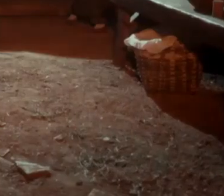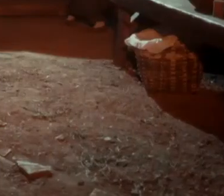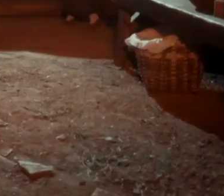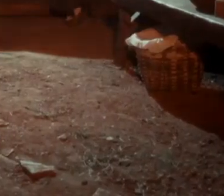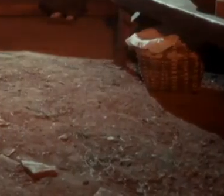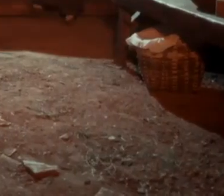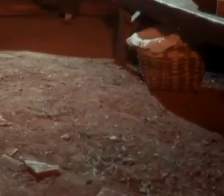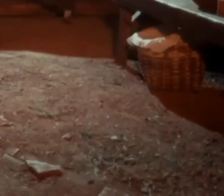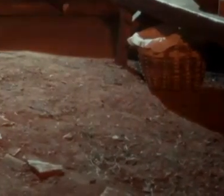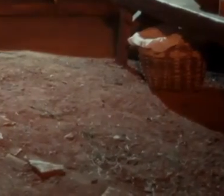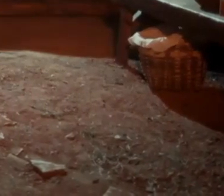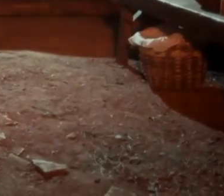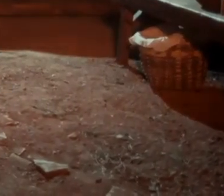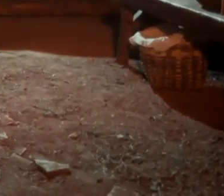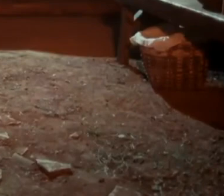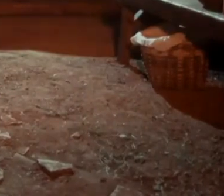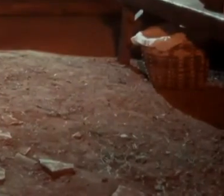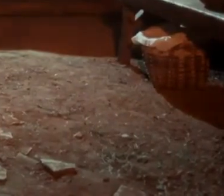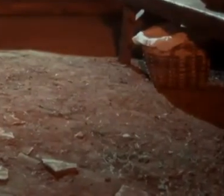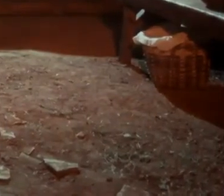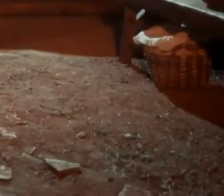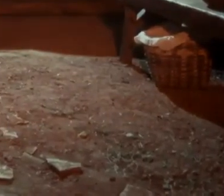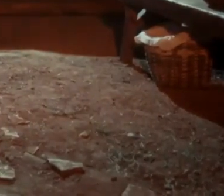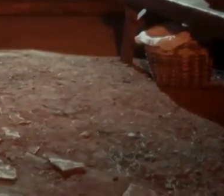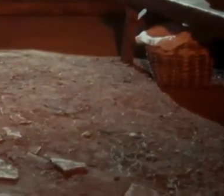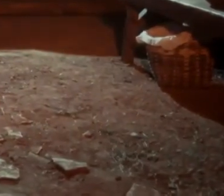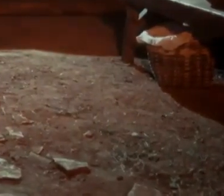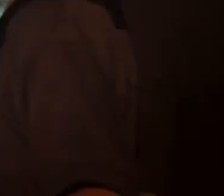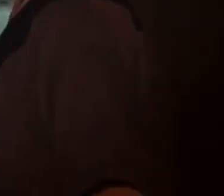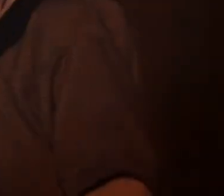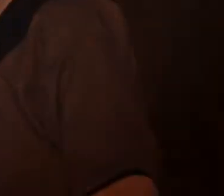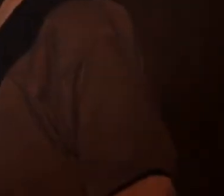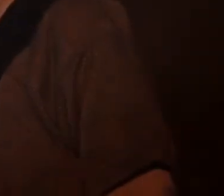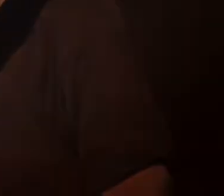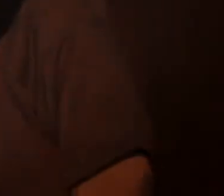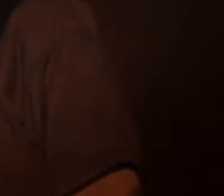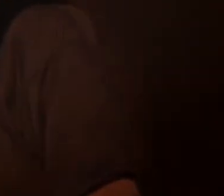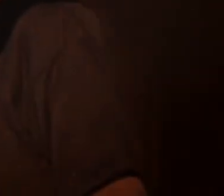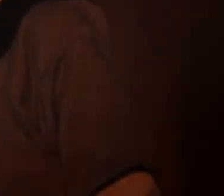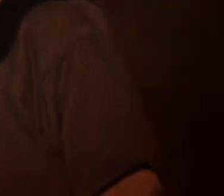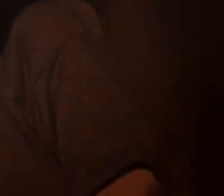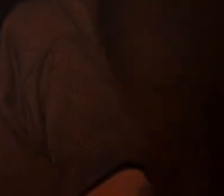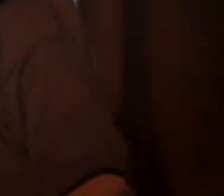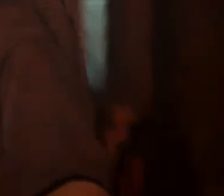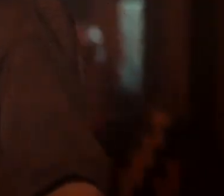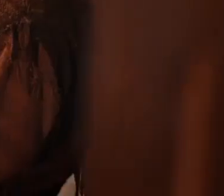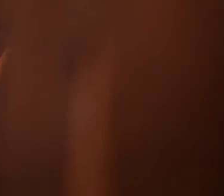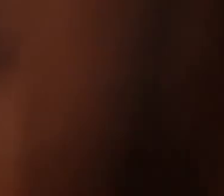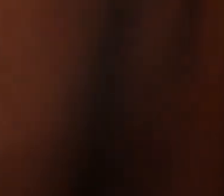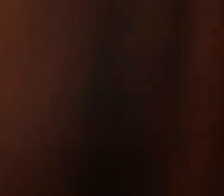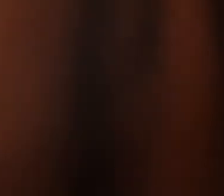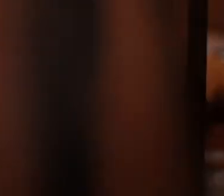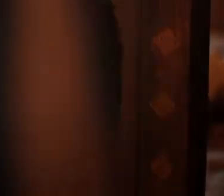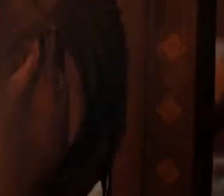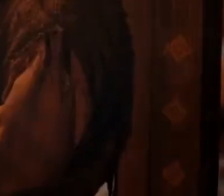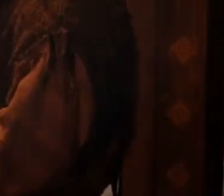sofralar kuruluyor. Kasım teftiş edercesine gezinip Ali Taygu ile birlikte kazanın başına toplanmış dervişlerin yanına döndü. Ona karşı